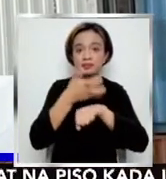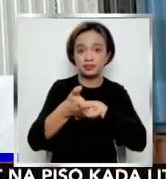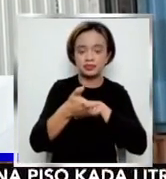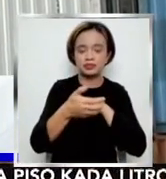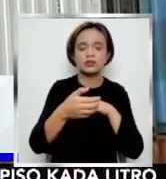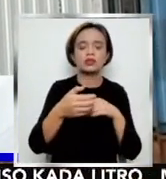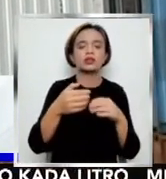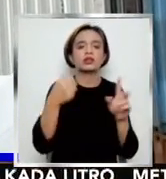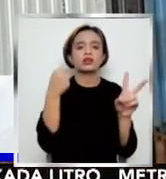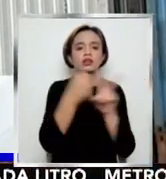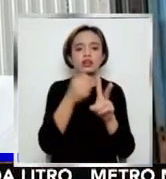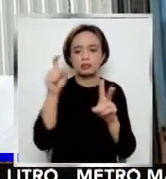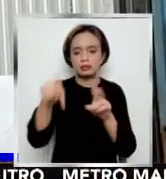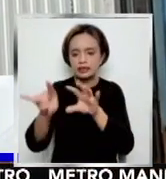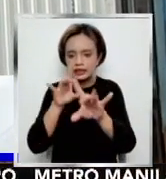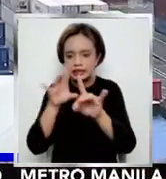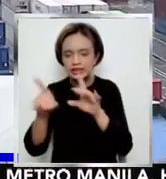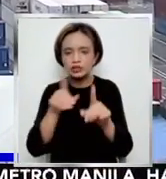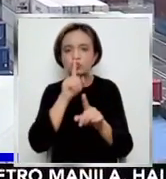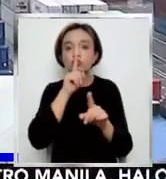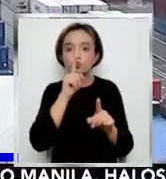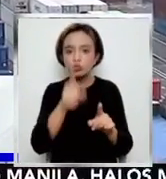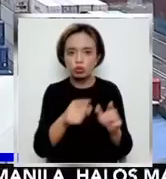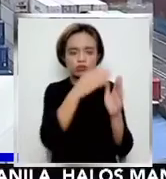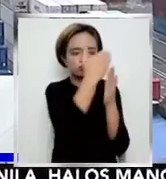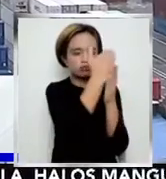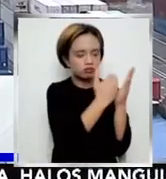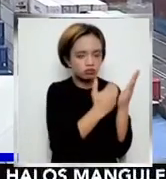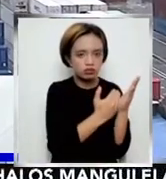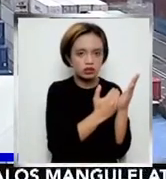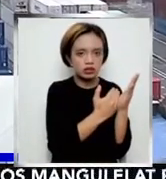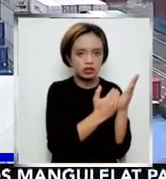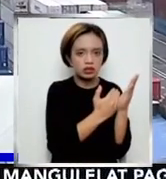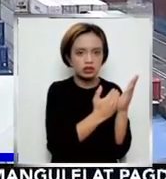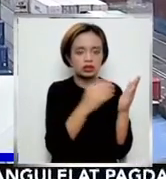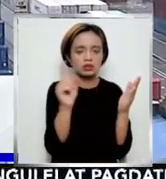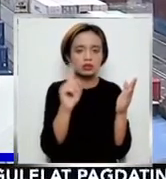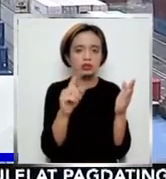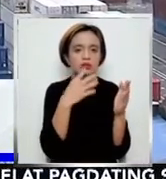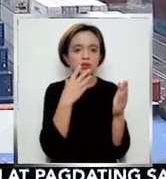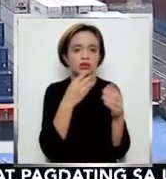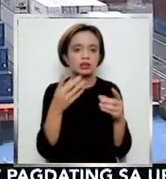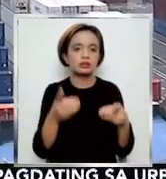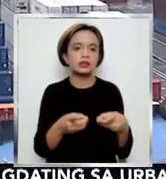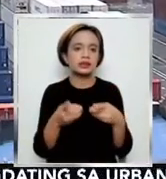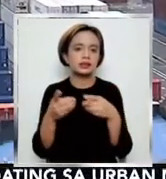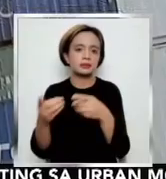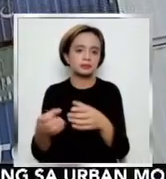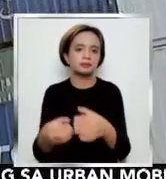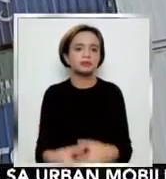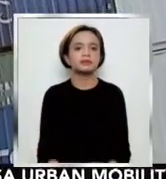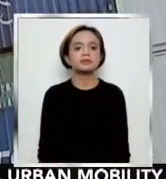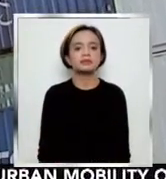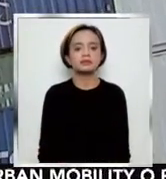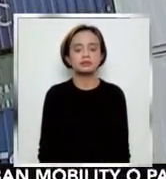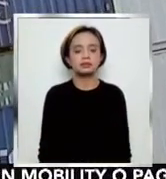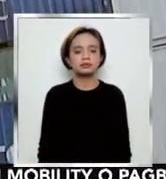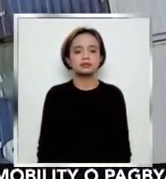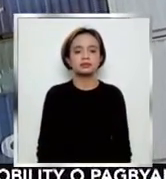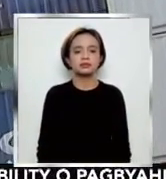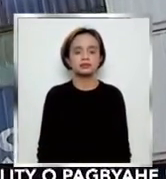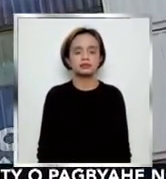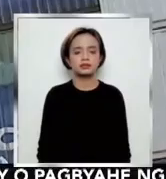nasa listahan ng DTI at BOC na mga accredited consolidators. Para sa GMA Integrated News, Mariz Umali,